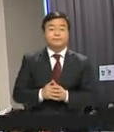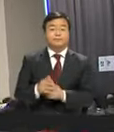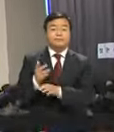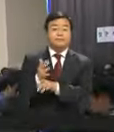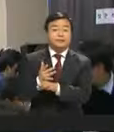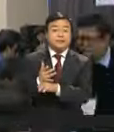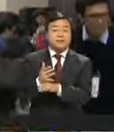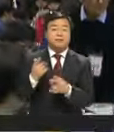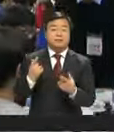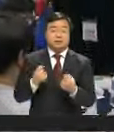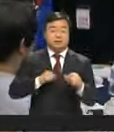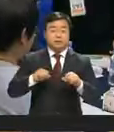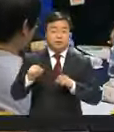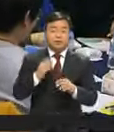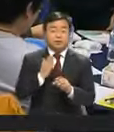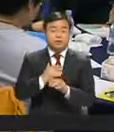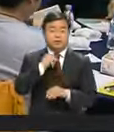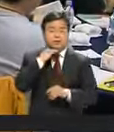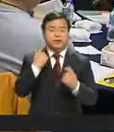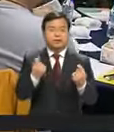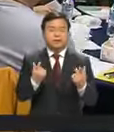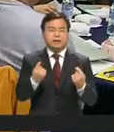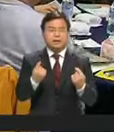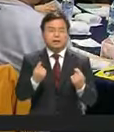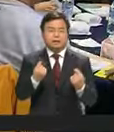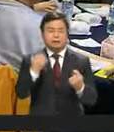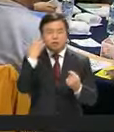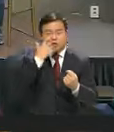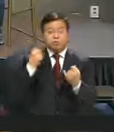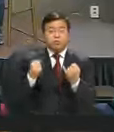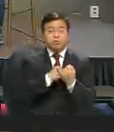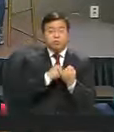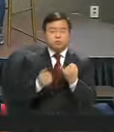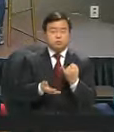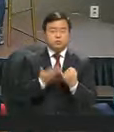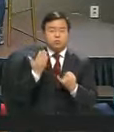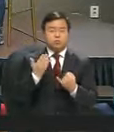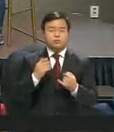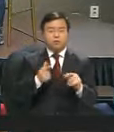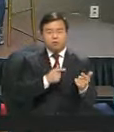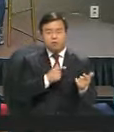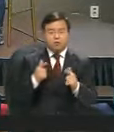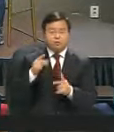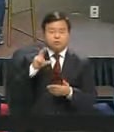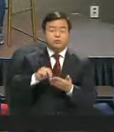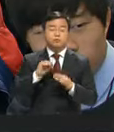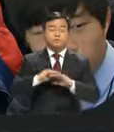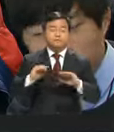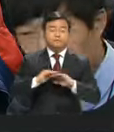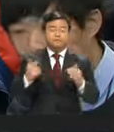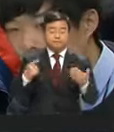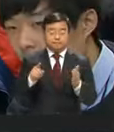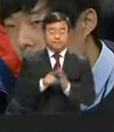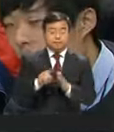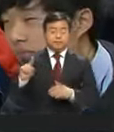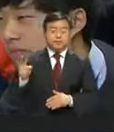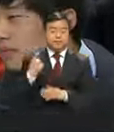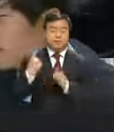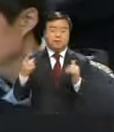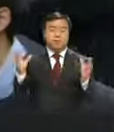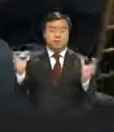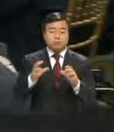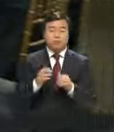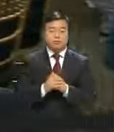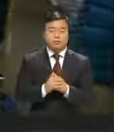장난처럼 이뤄지고 있는 또래 간 성폭력 개선 방안을 찾기 위해 청소년 100명이 한자리에 모였습니다. 청소년들